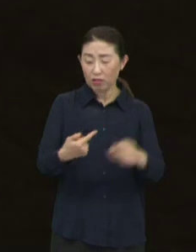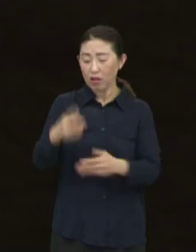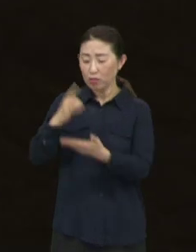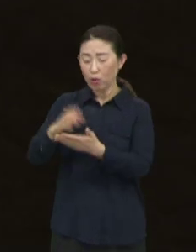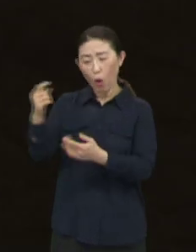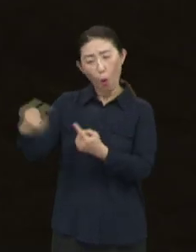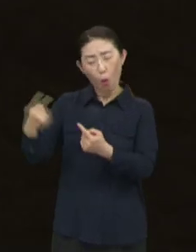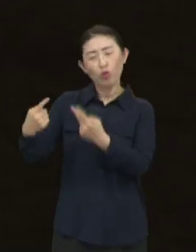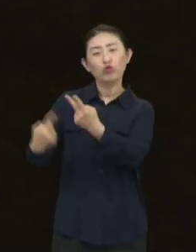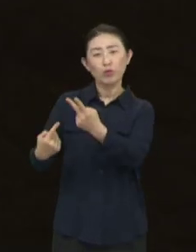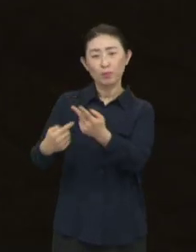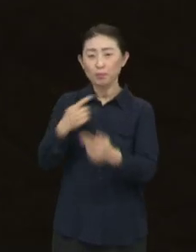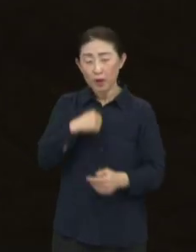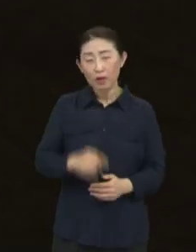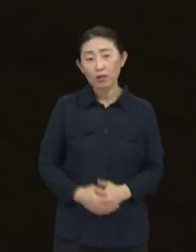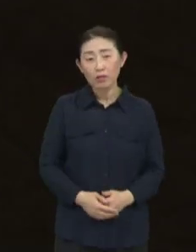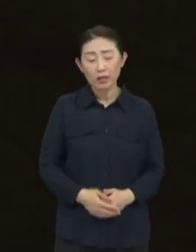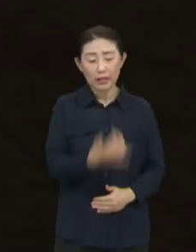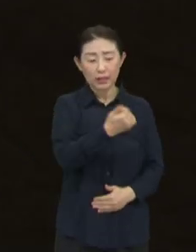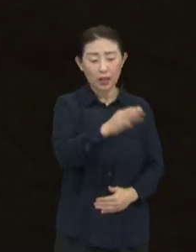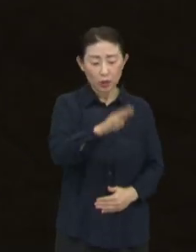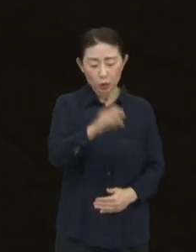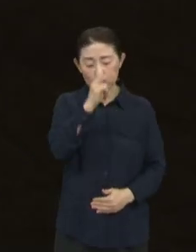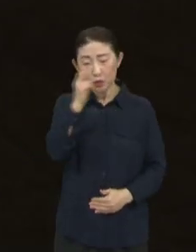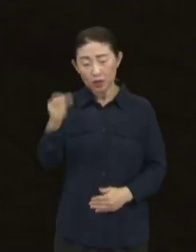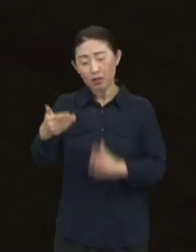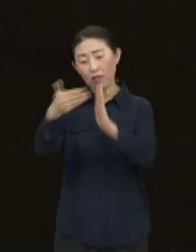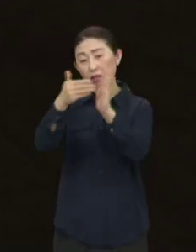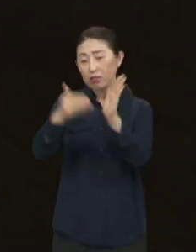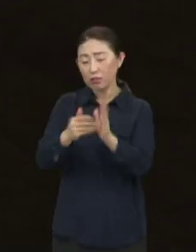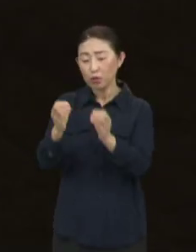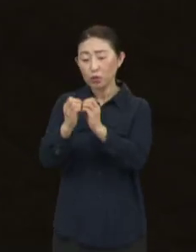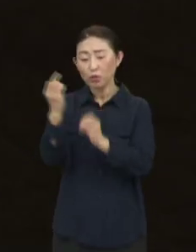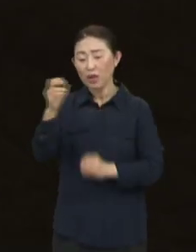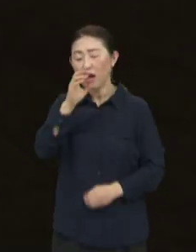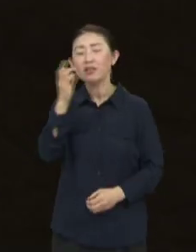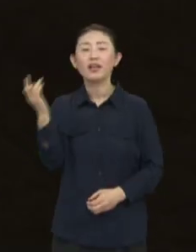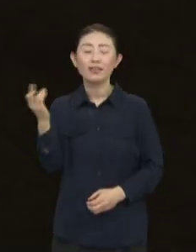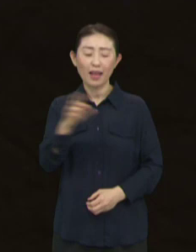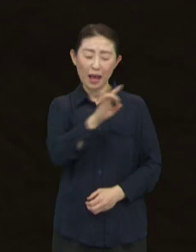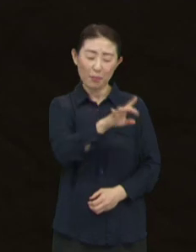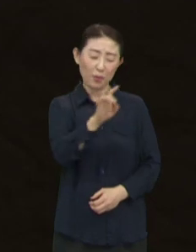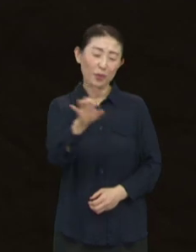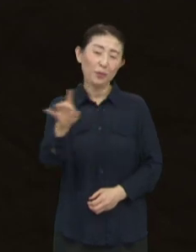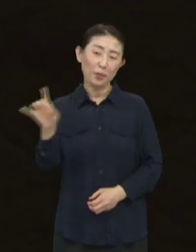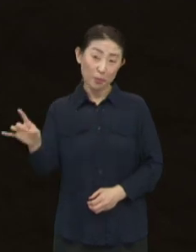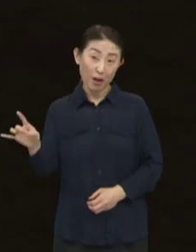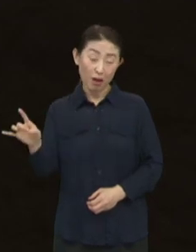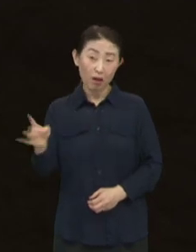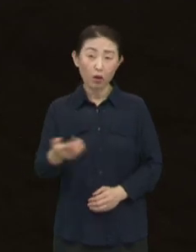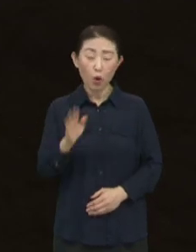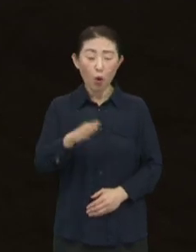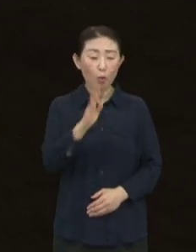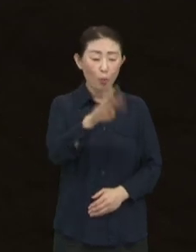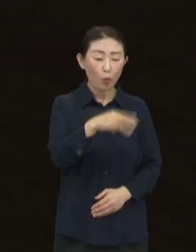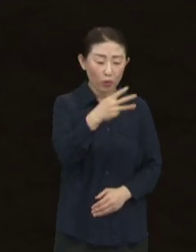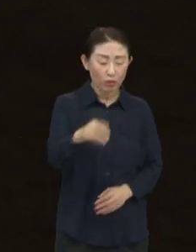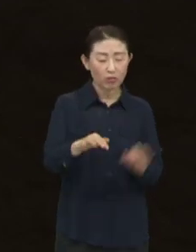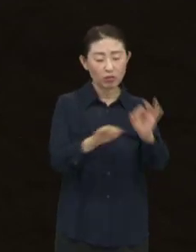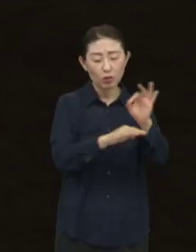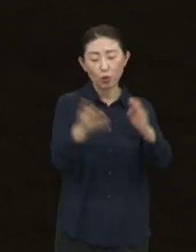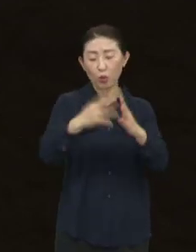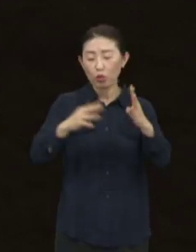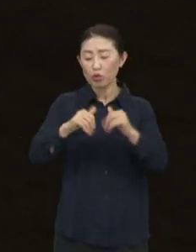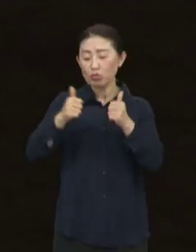바람놀이에 나섰습니다. 세종과 서산, 당진, 논산, 아산은 한 번 이상 찾은 반면 보령, 서천,